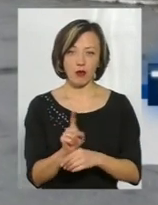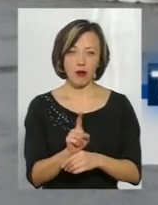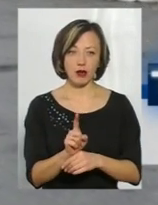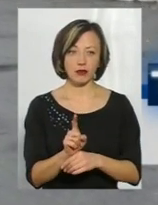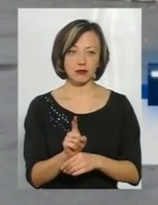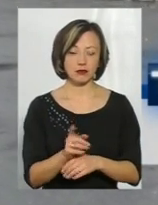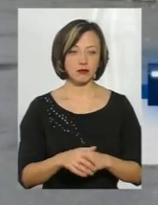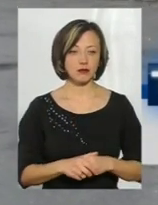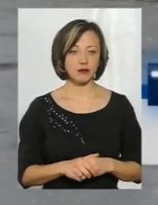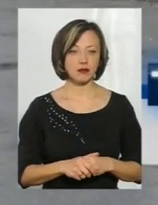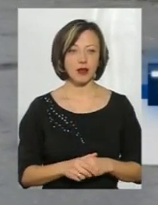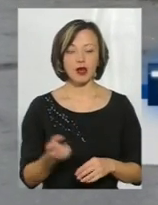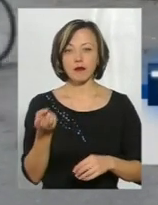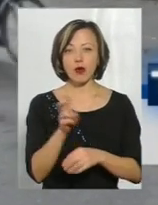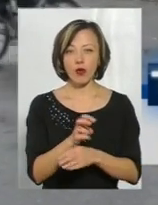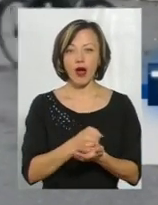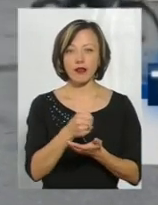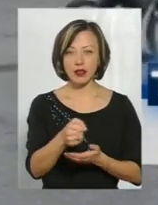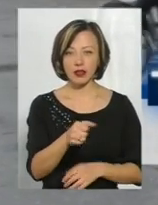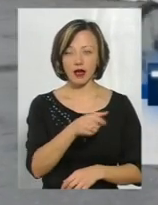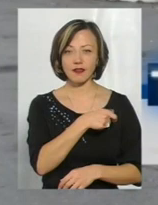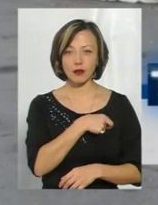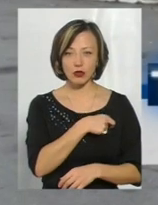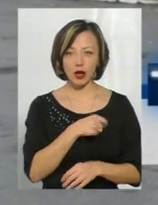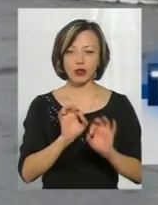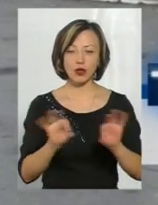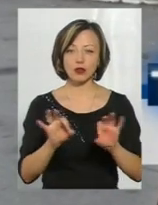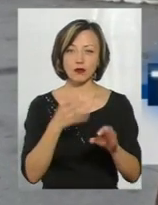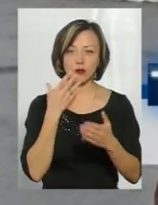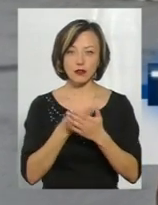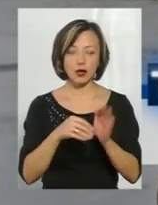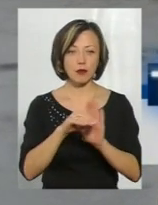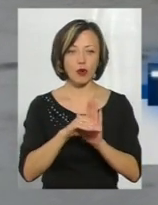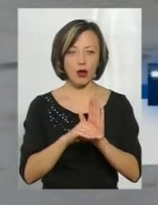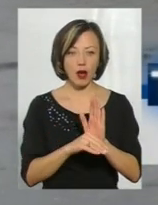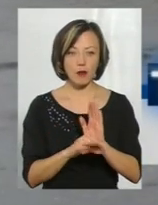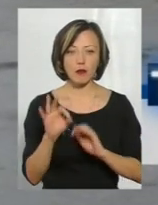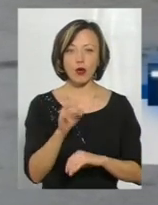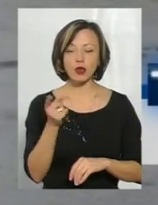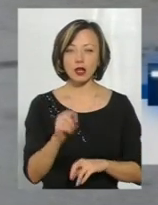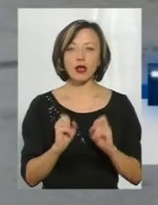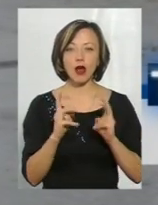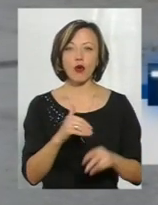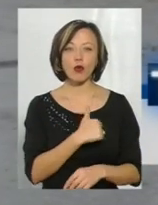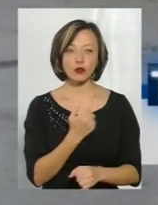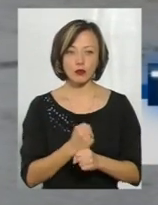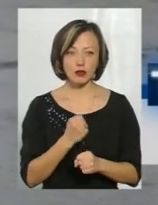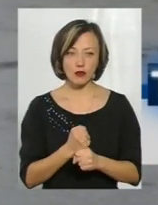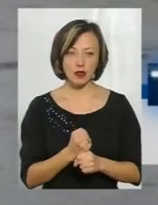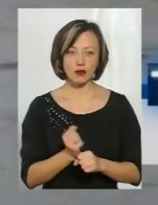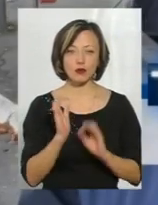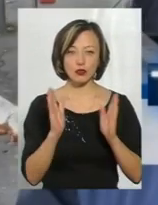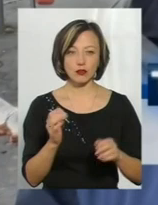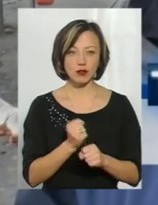Приходять кандидати в депутати, організації, розказують про свої програми, про те, як вони хочуть працювати, як вони будуть